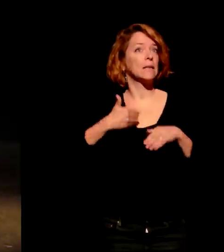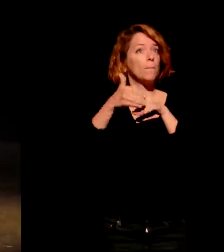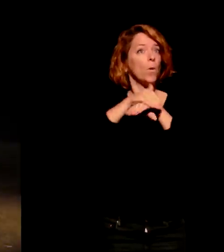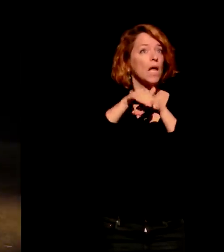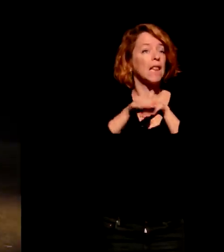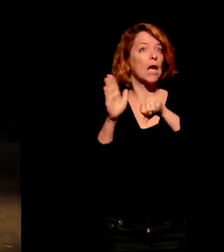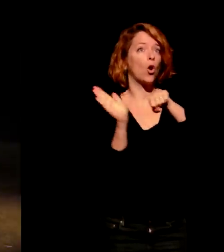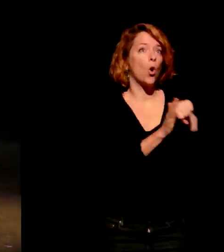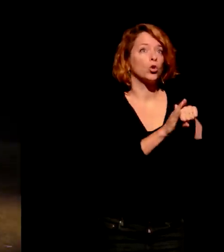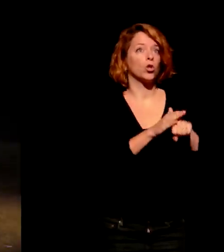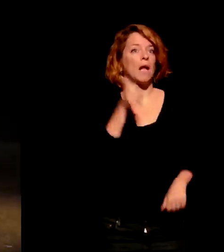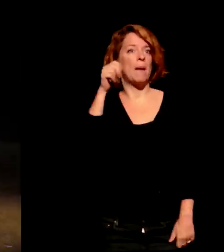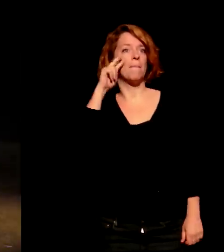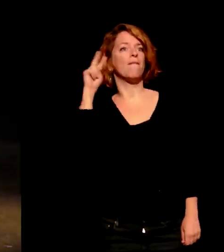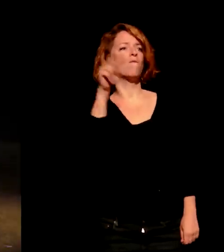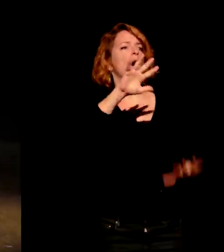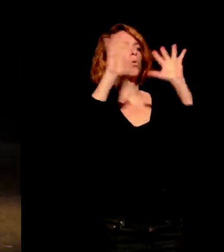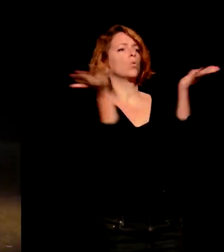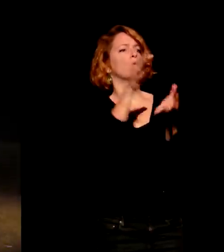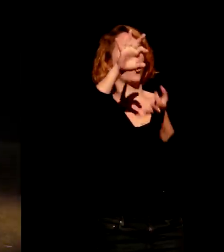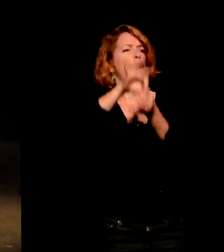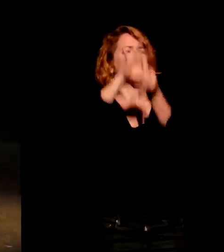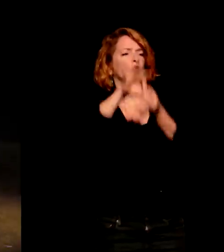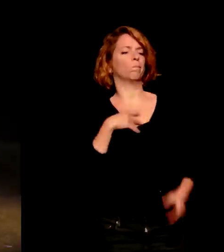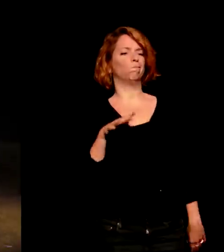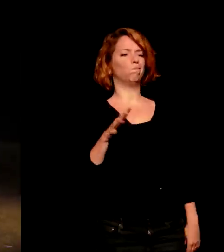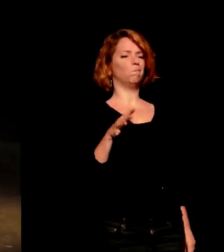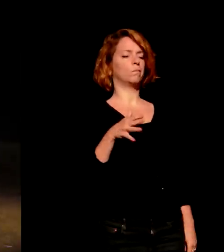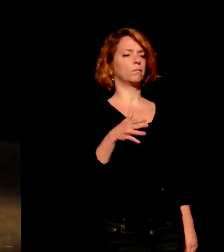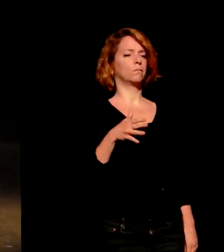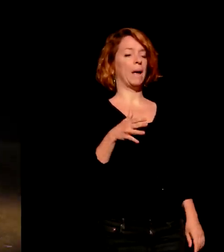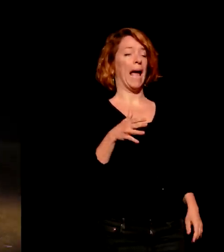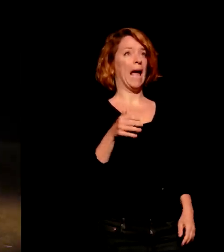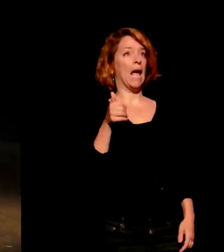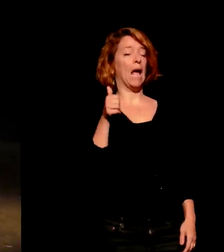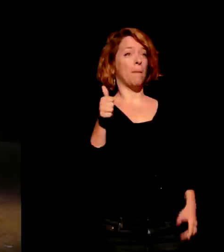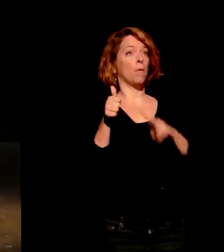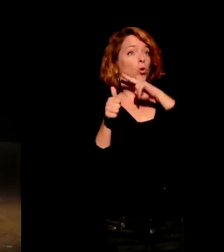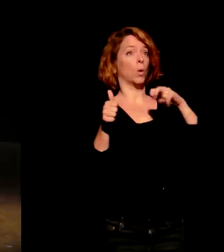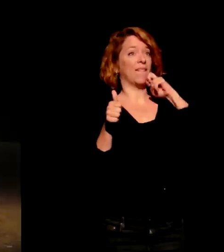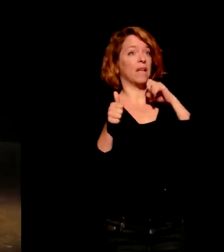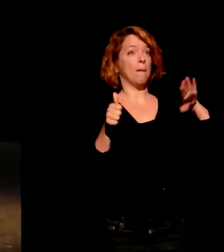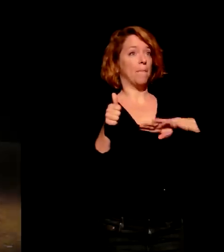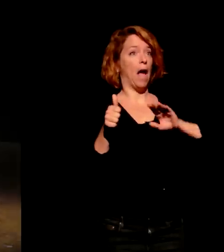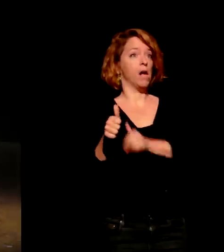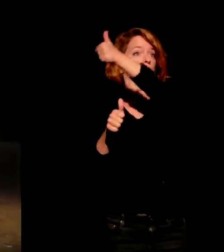plutôt à regarder la religion d'un mauvais œil, mais qui est juive parce que sa mère était juive. Bon, pas pratiquante.